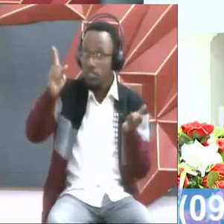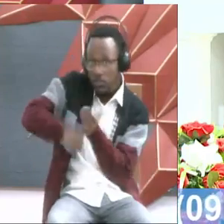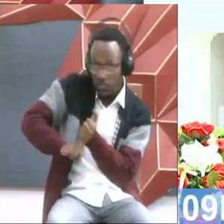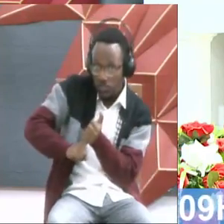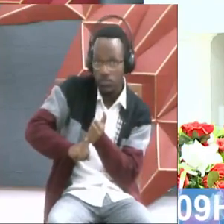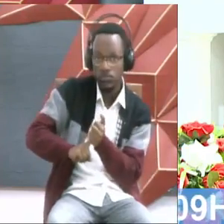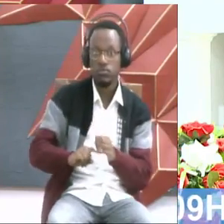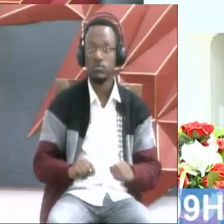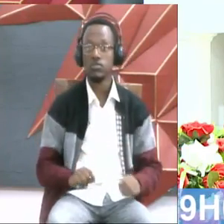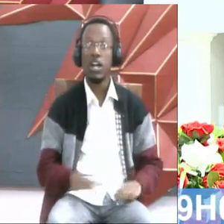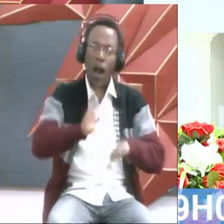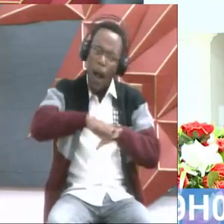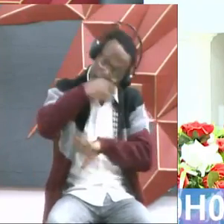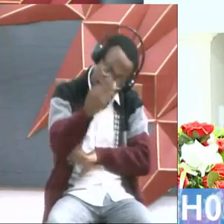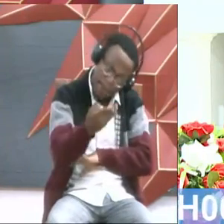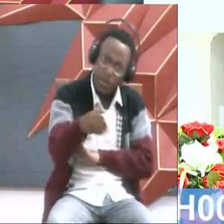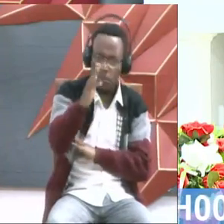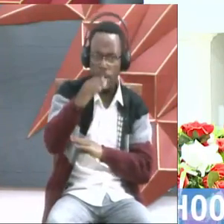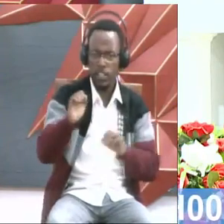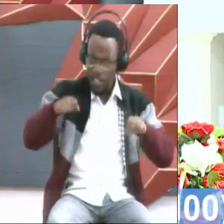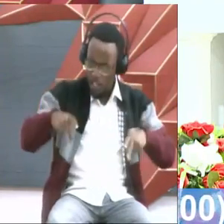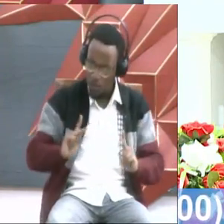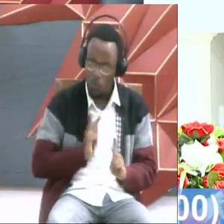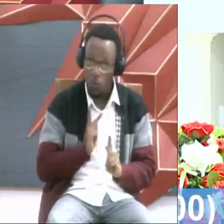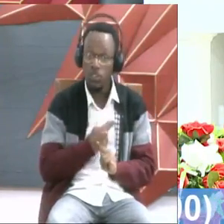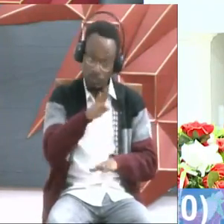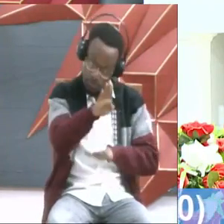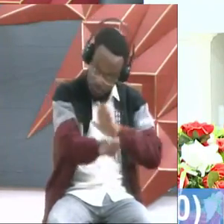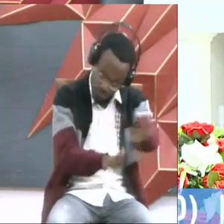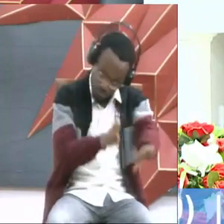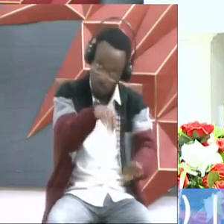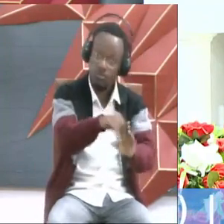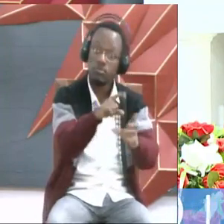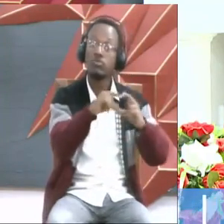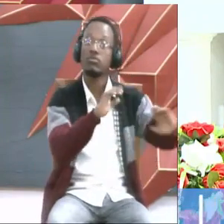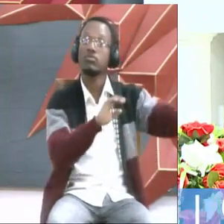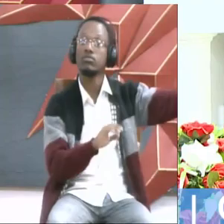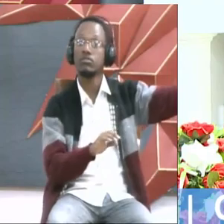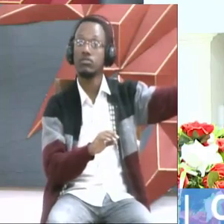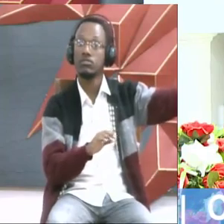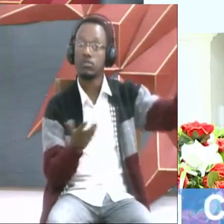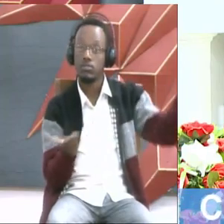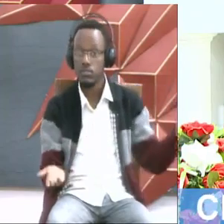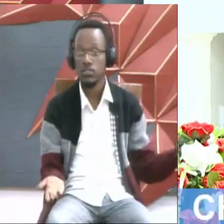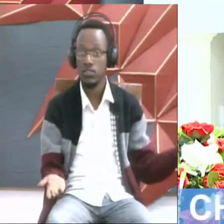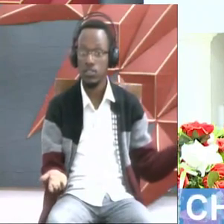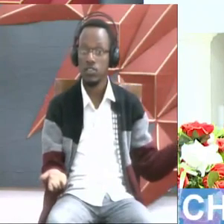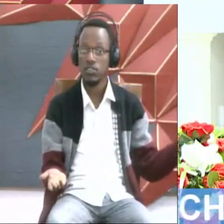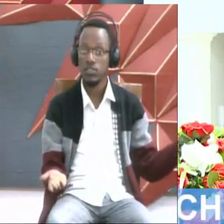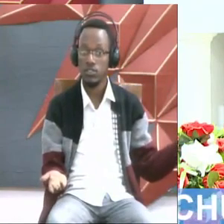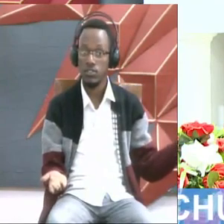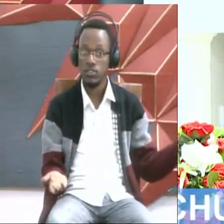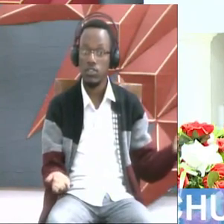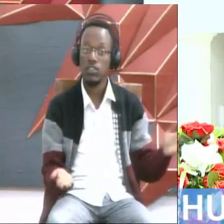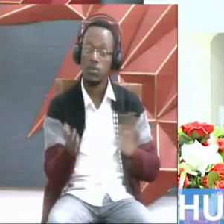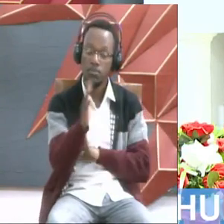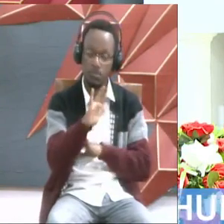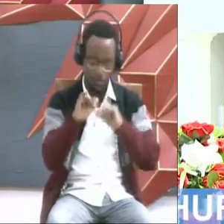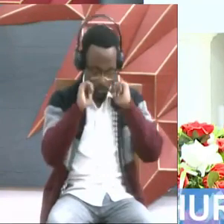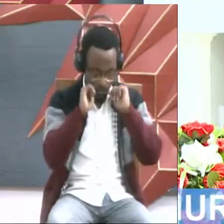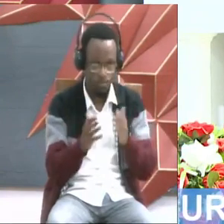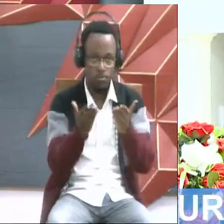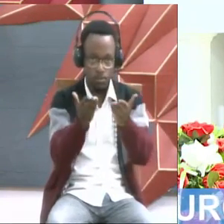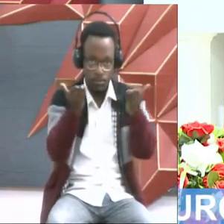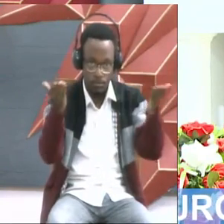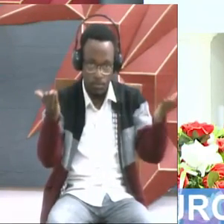kandi idushoboze kugendera permettre de marcher à travers sa parole. Amen. Amen. Imani bahezagi que Dieu